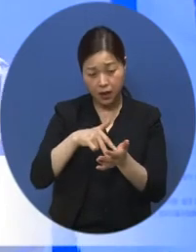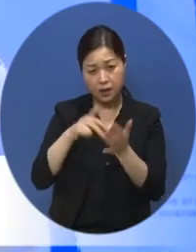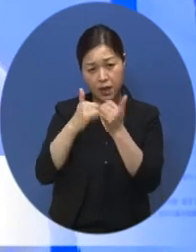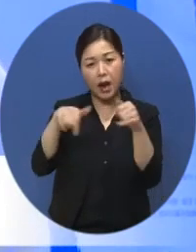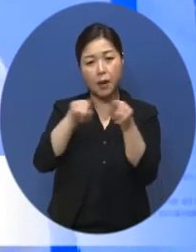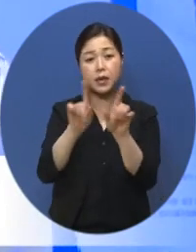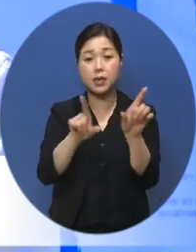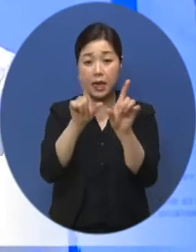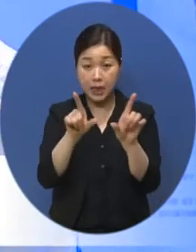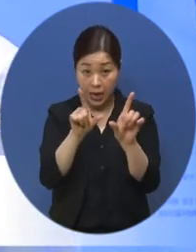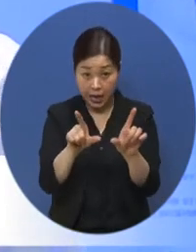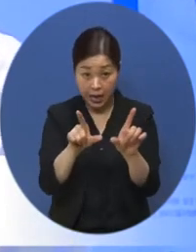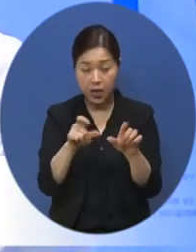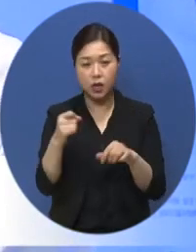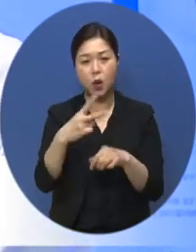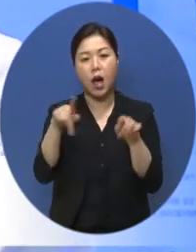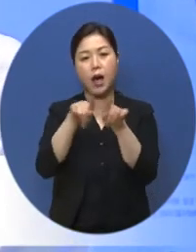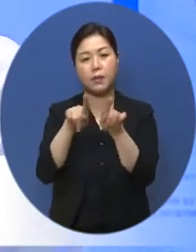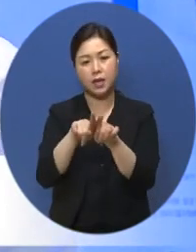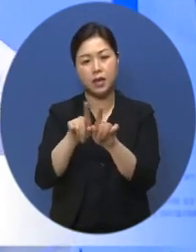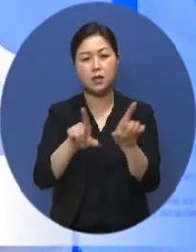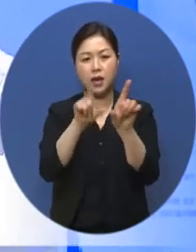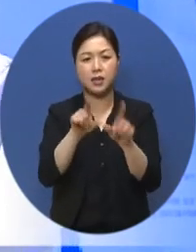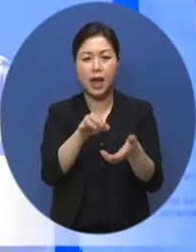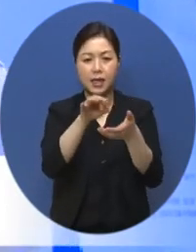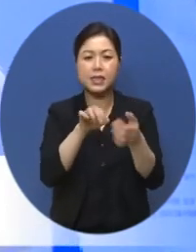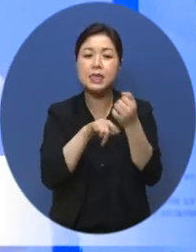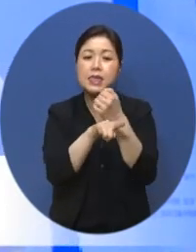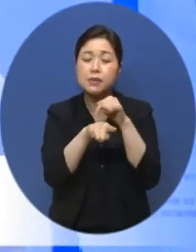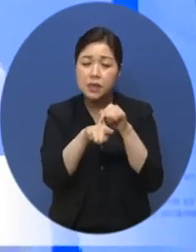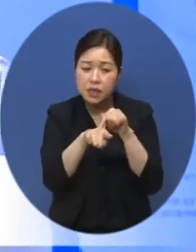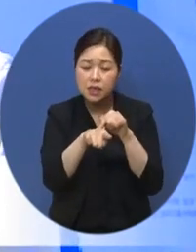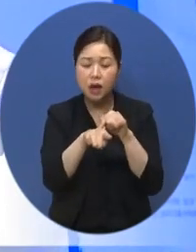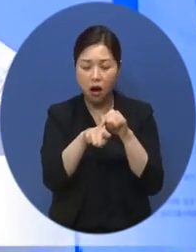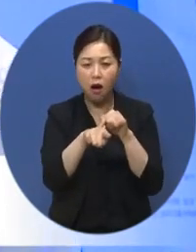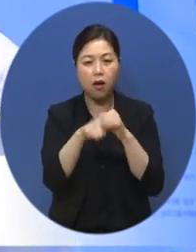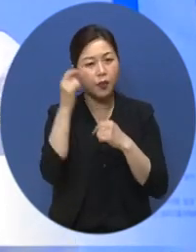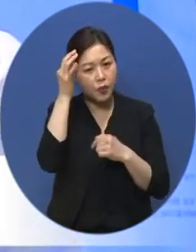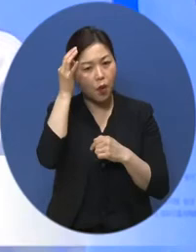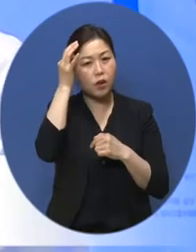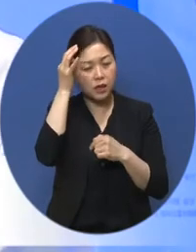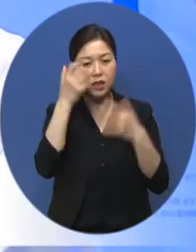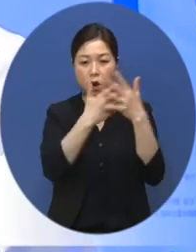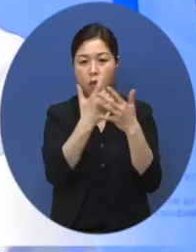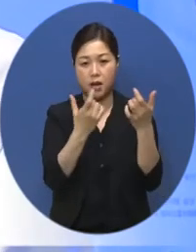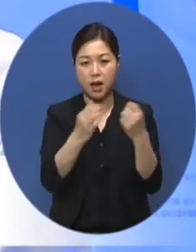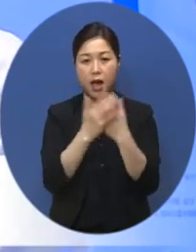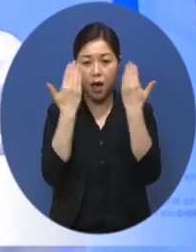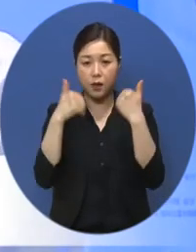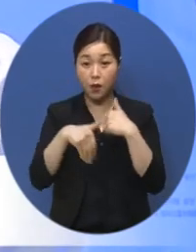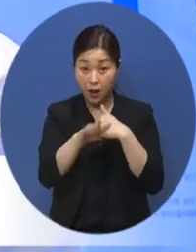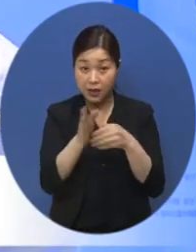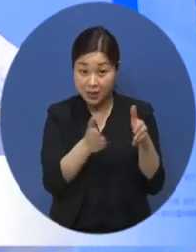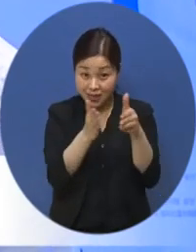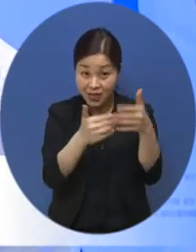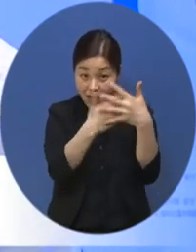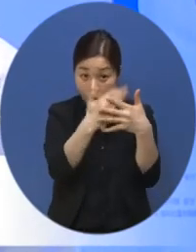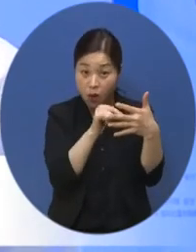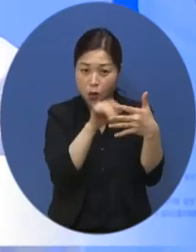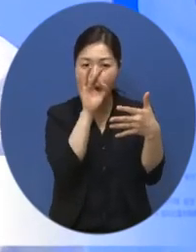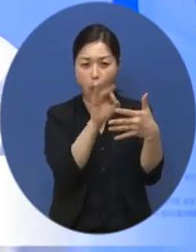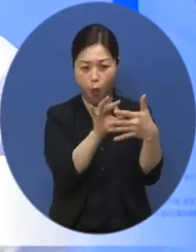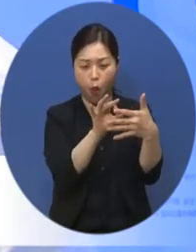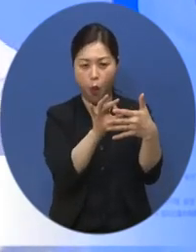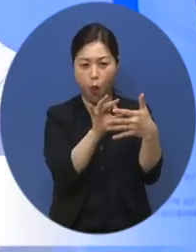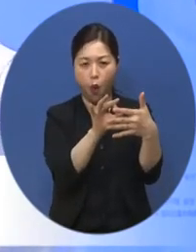것의 의미, 그런 공존의 가치와 의미를 되짚어보는 작품입니다. 그래서 이 학교 가는 길을 통해서 우리 관객들께서